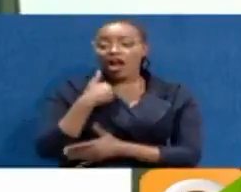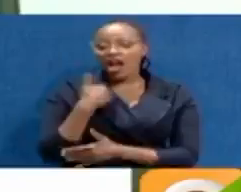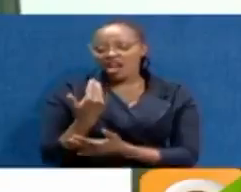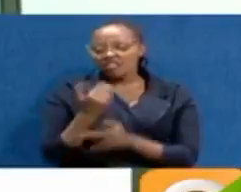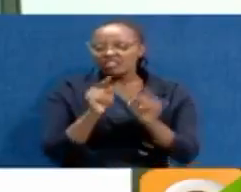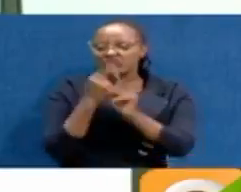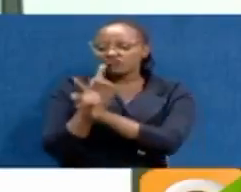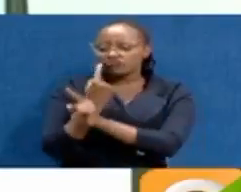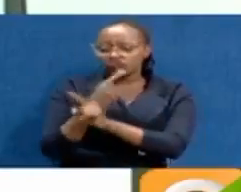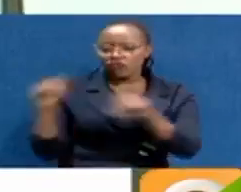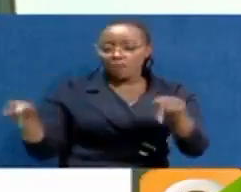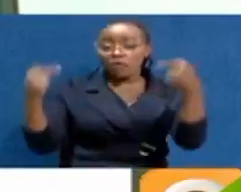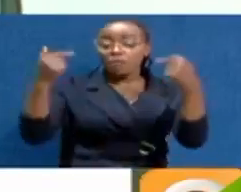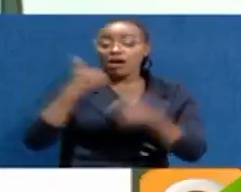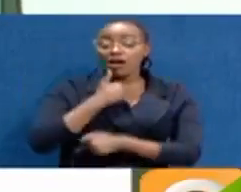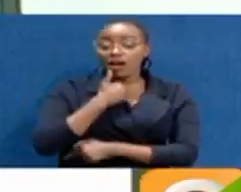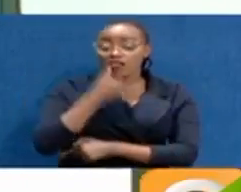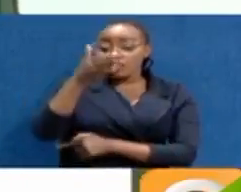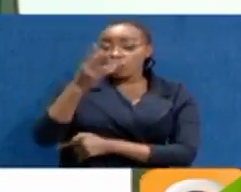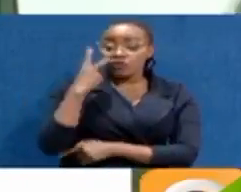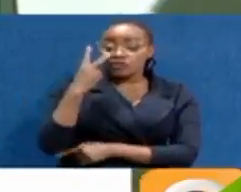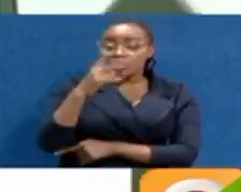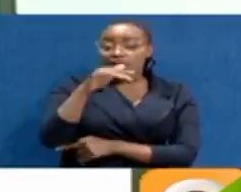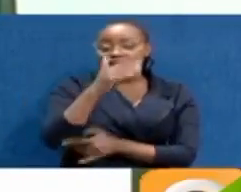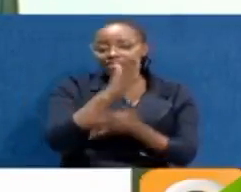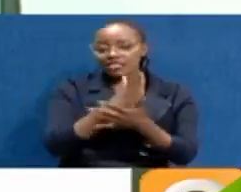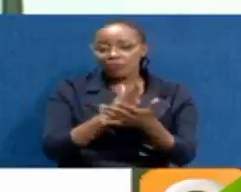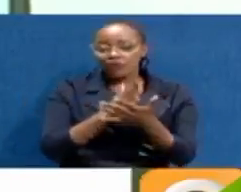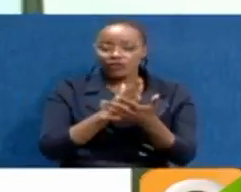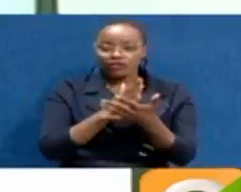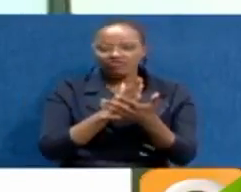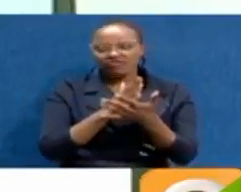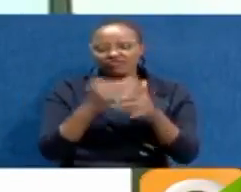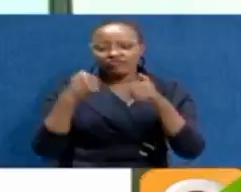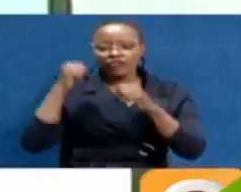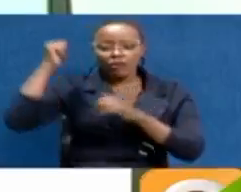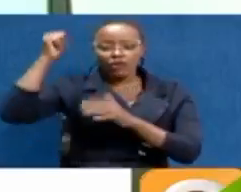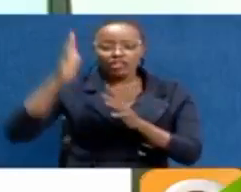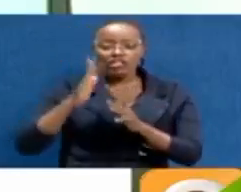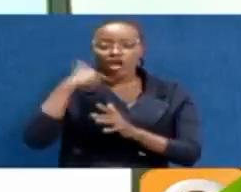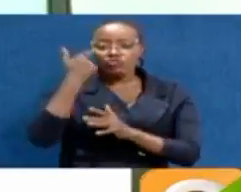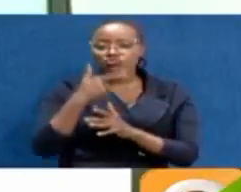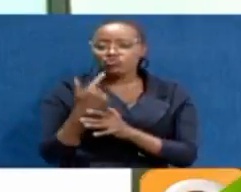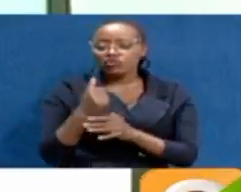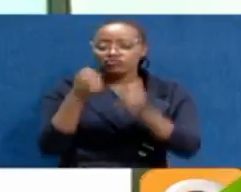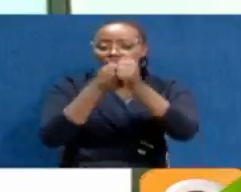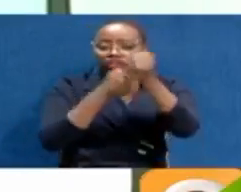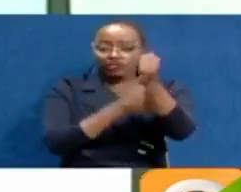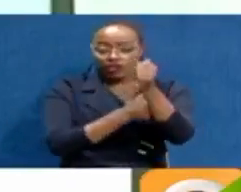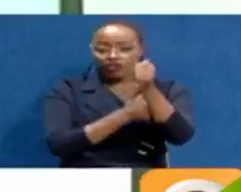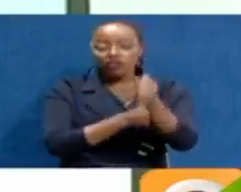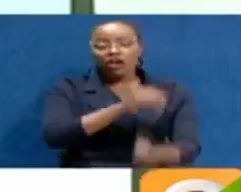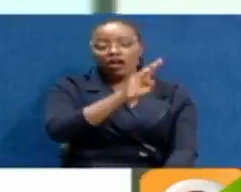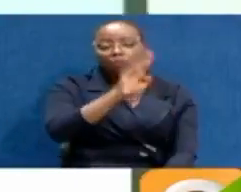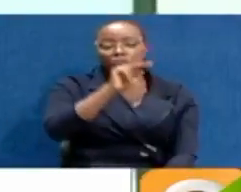na purukushani ambayo iliweza kushuhudiwa katika baadhi ya viongozi wa kisiasa, wale ambao wanamuunga mkono Omar